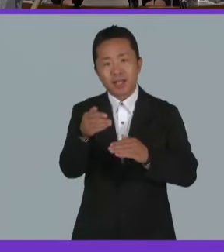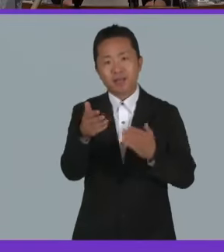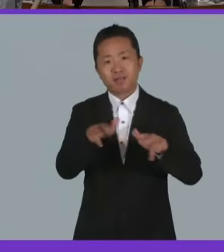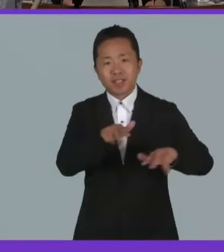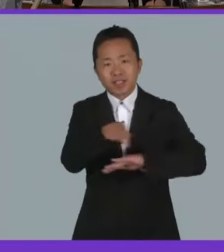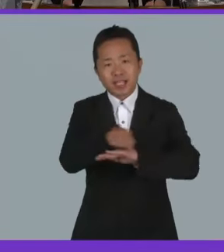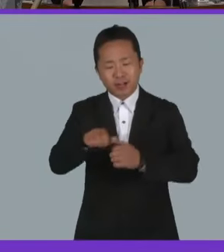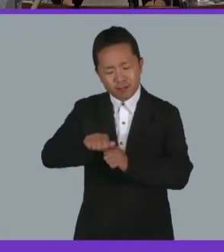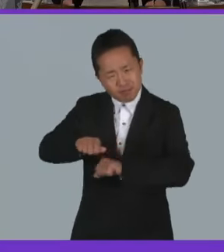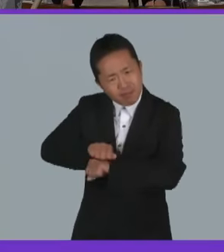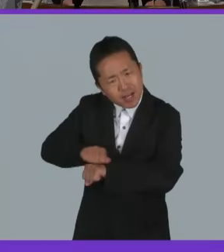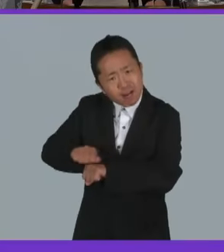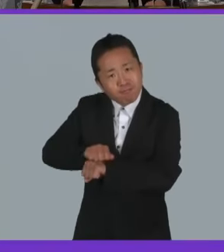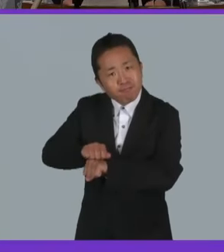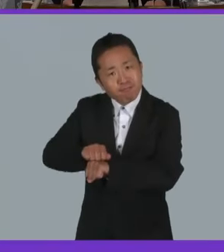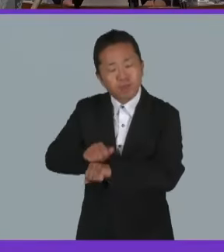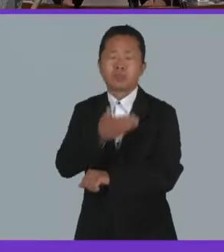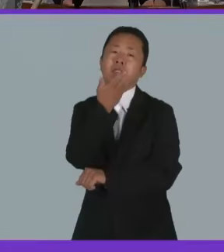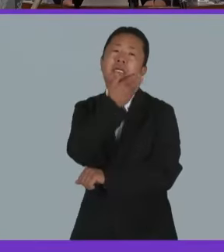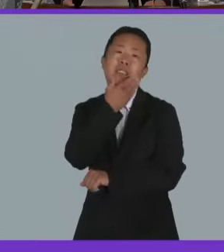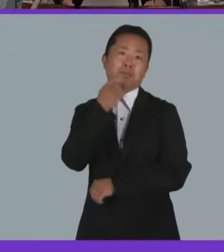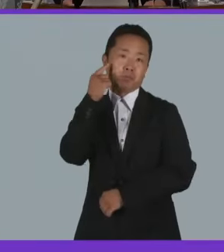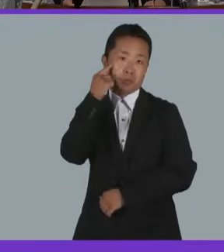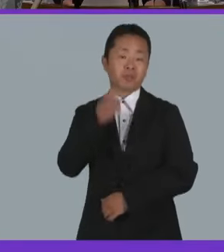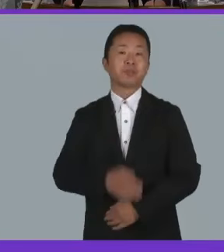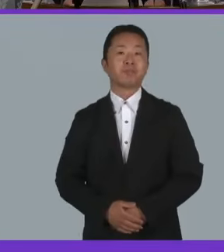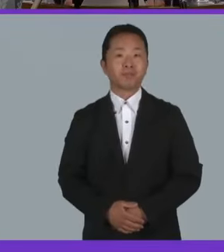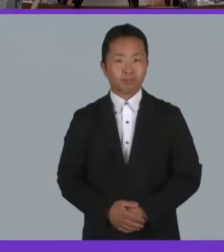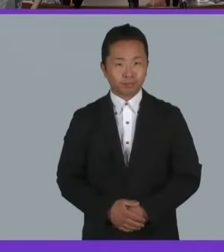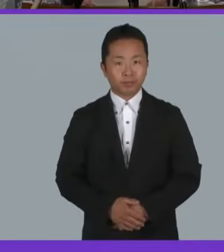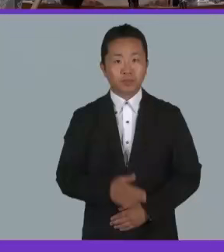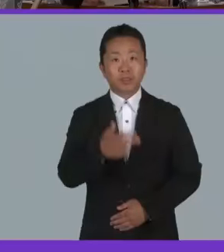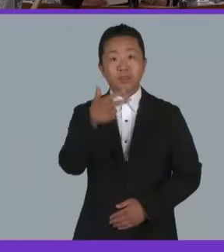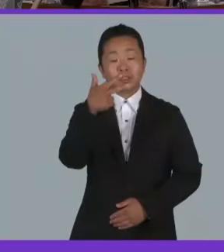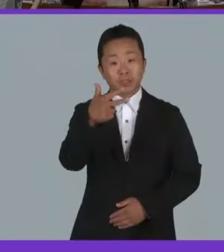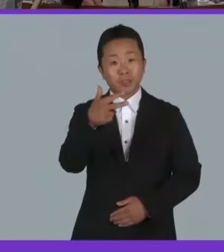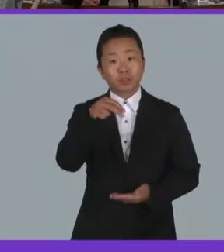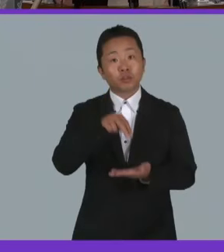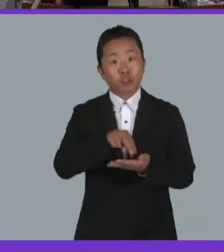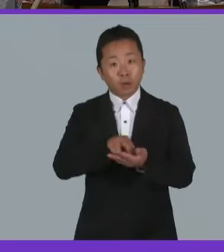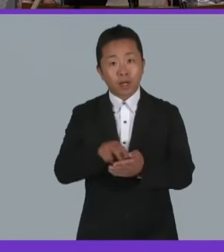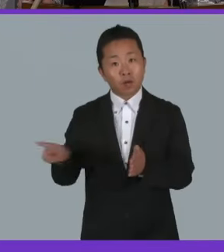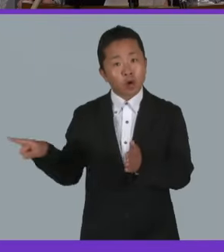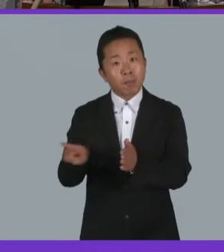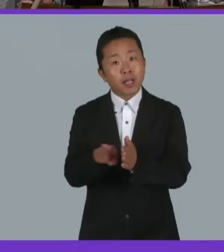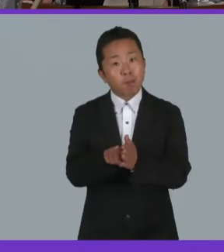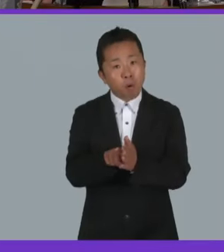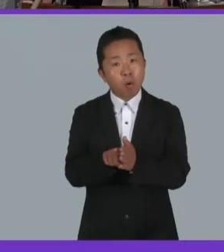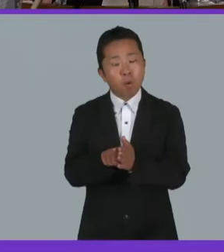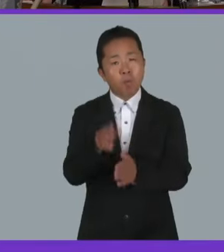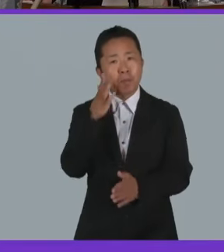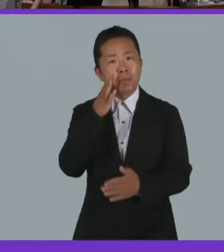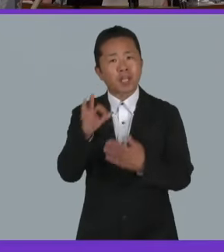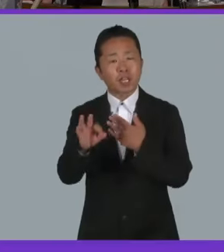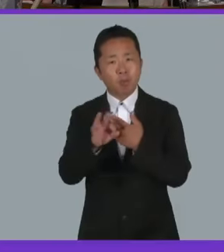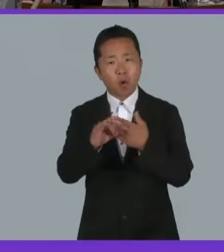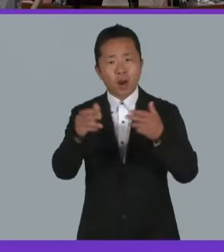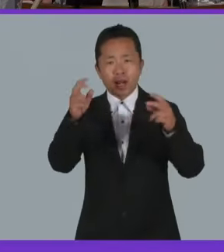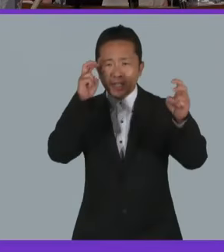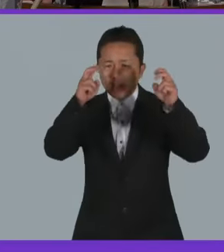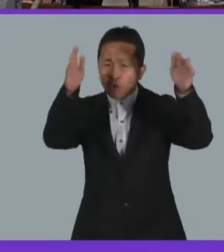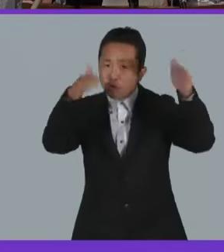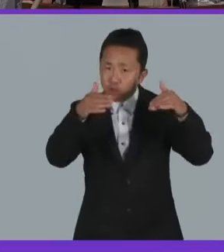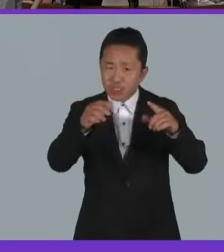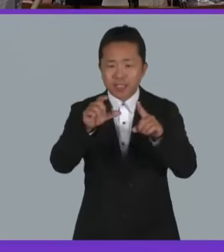をかけていくことがとても重要だと考えています。本市ではこれまでも、例えば企業誘致、